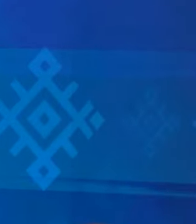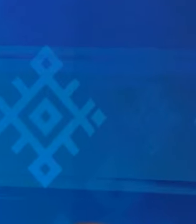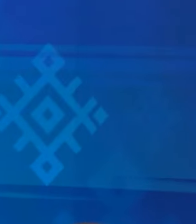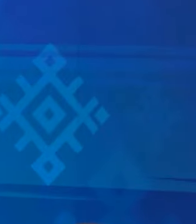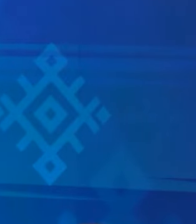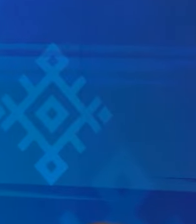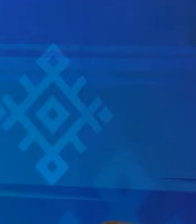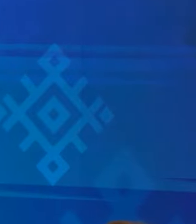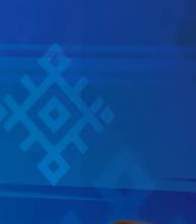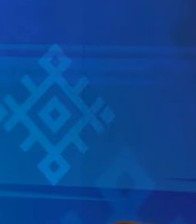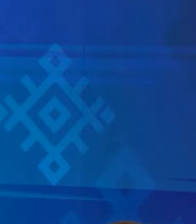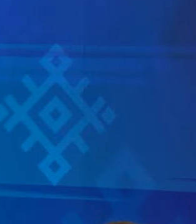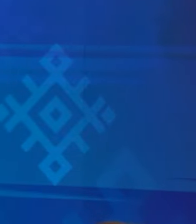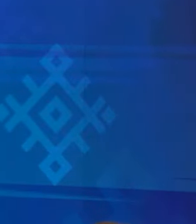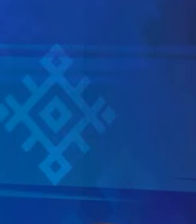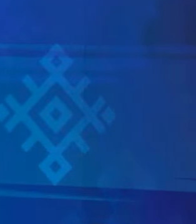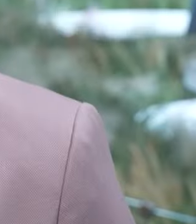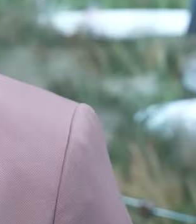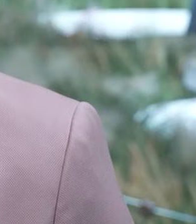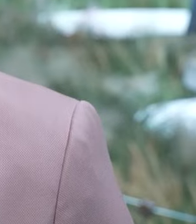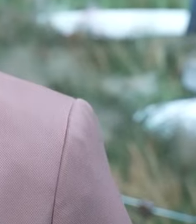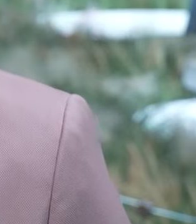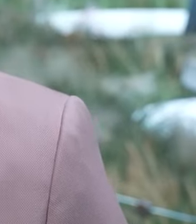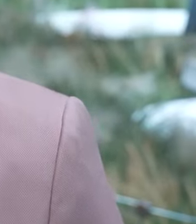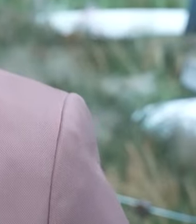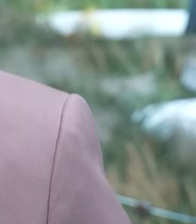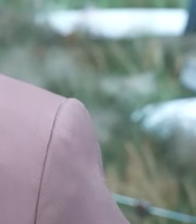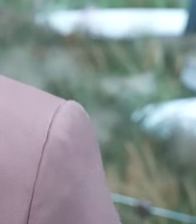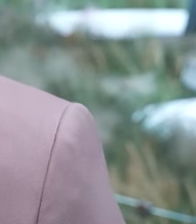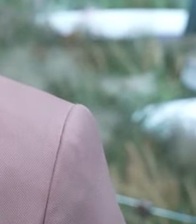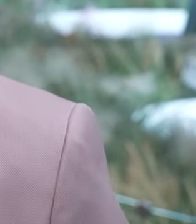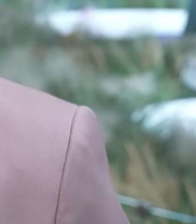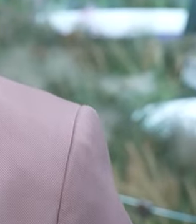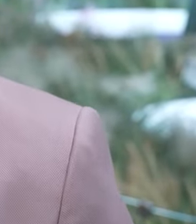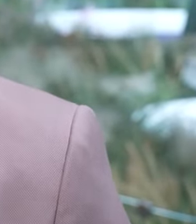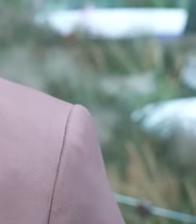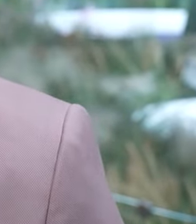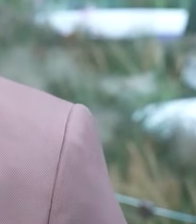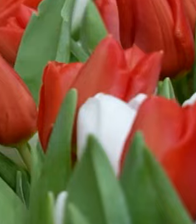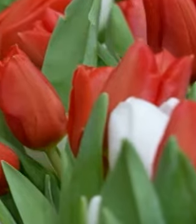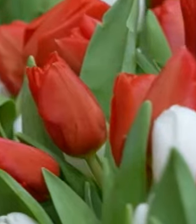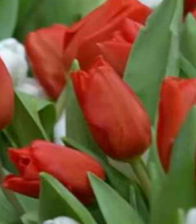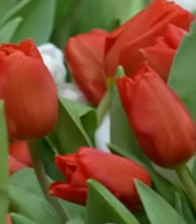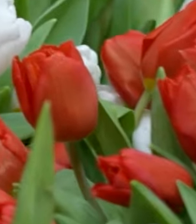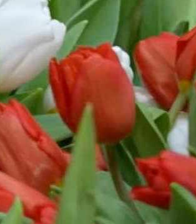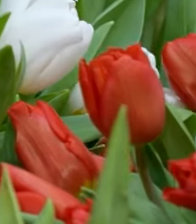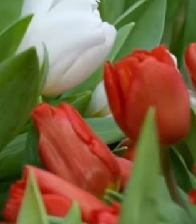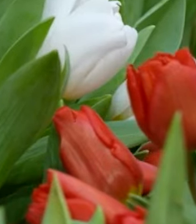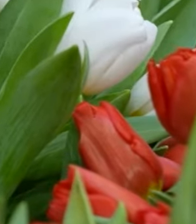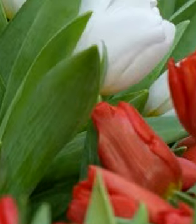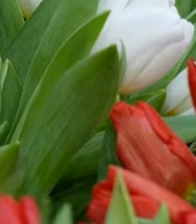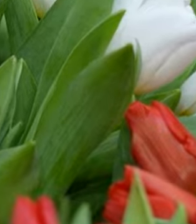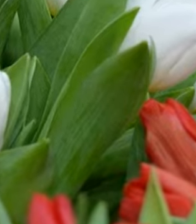общем, вокруг происходит. И для меня сегодня не просто событие, а вот прям очень важный день. Важный для каждого,